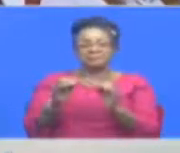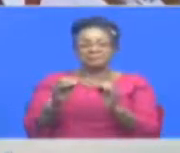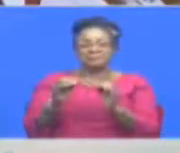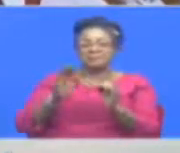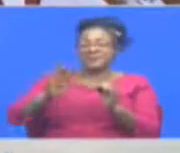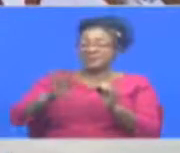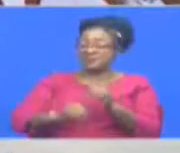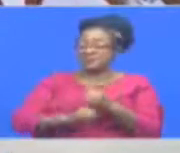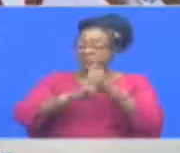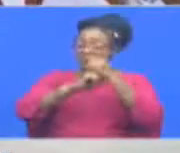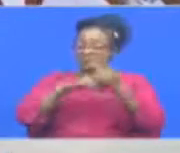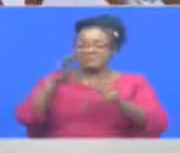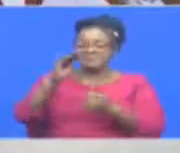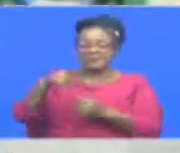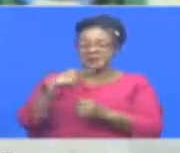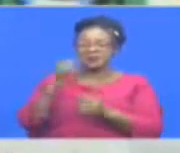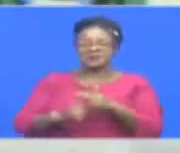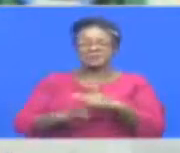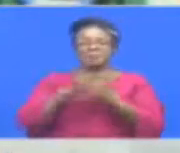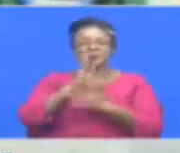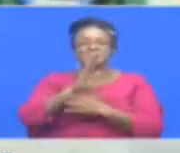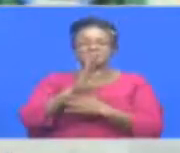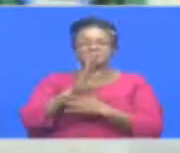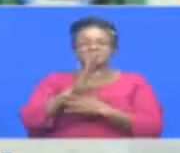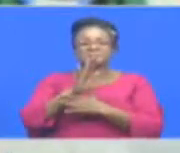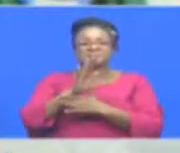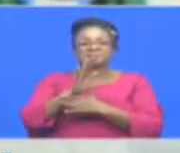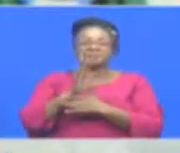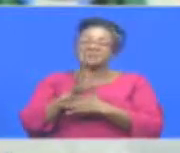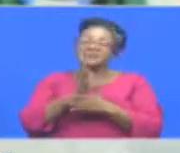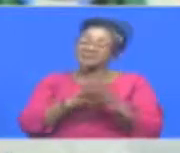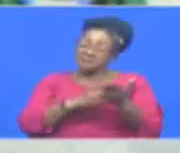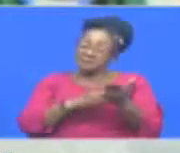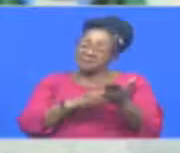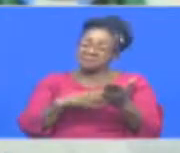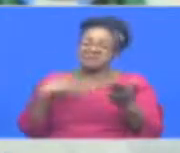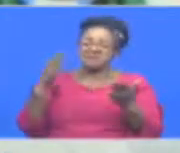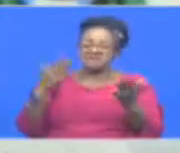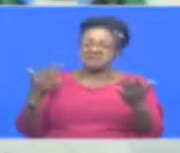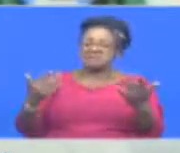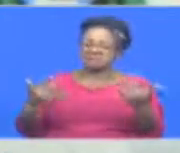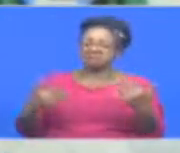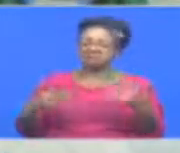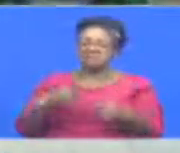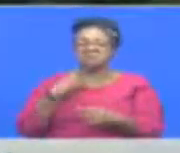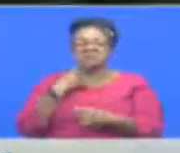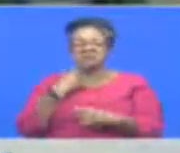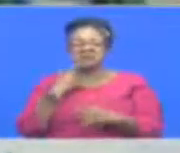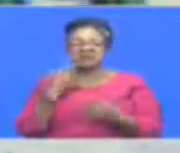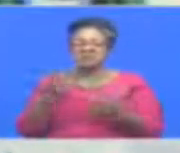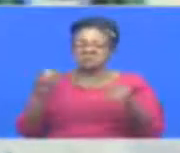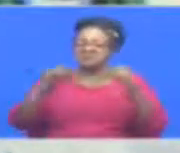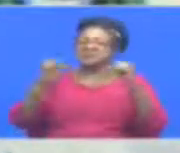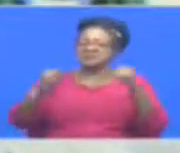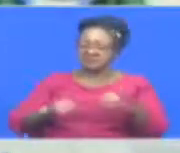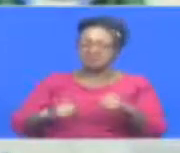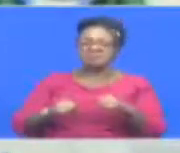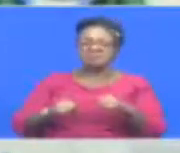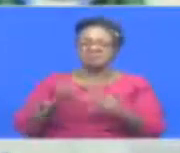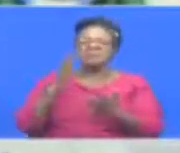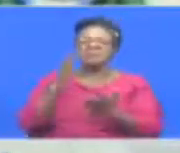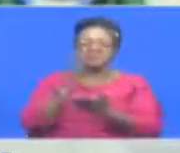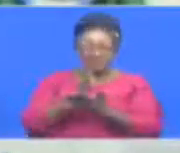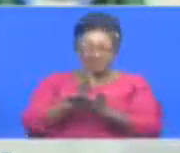na wabunge wanaomunga mkono. Hata kama wengine walikuwa wanajipiga kifua, wanajiita system and the